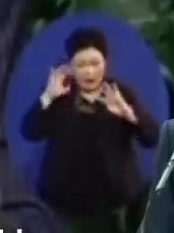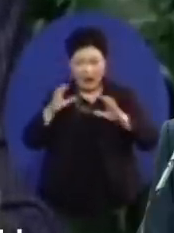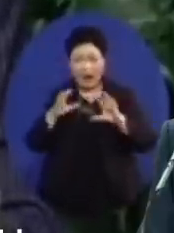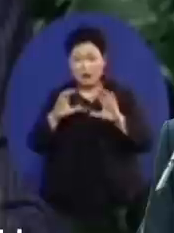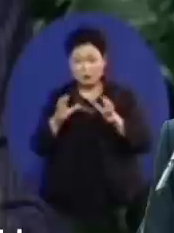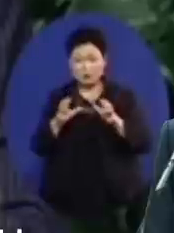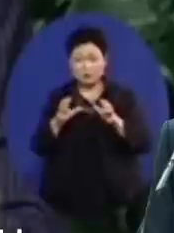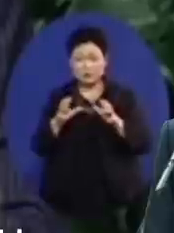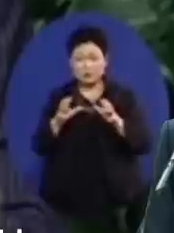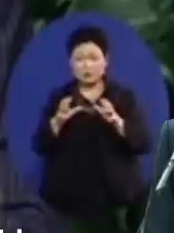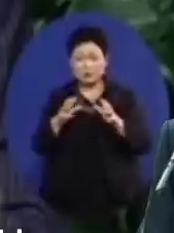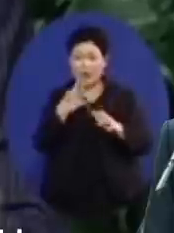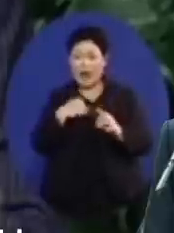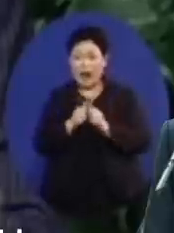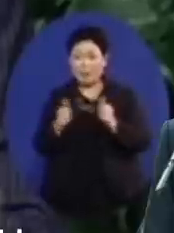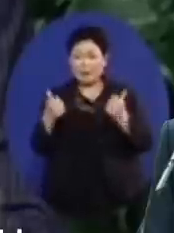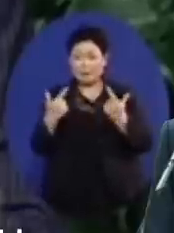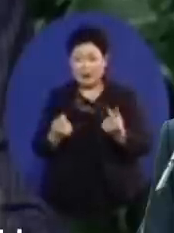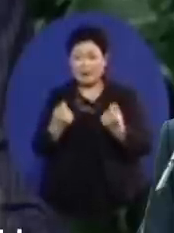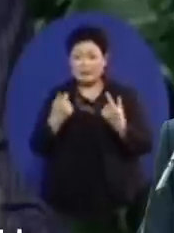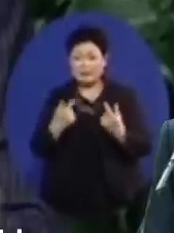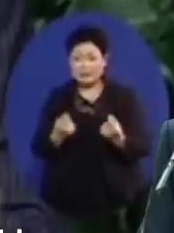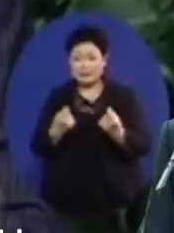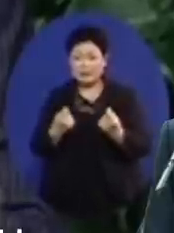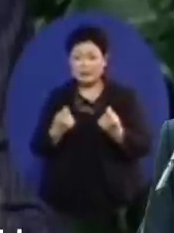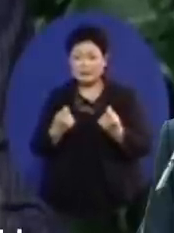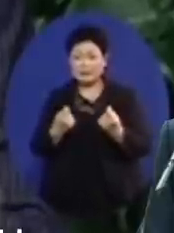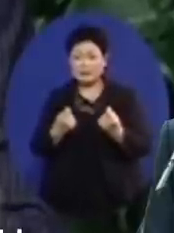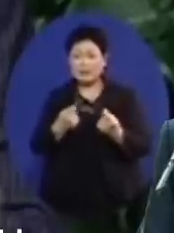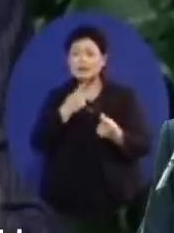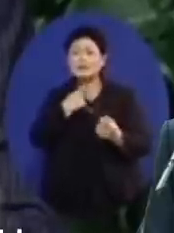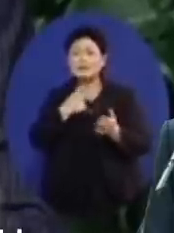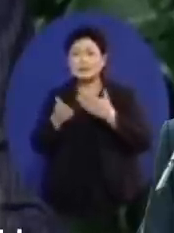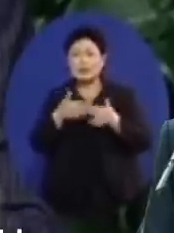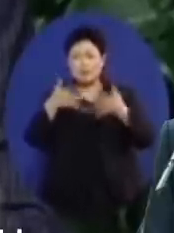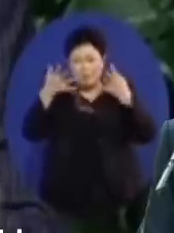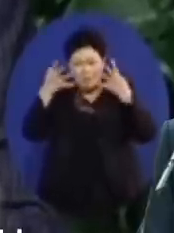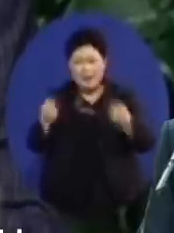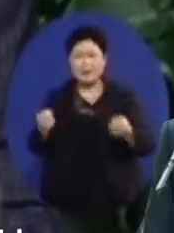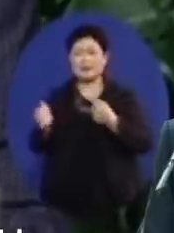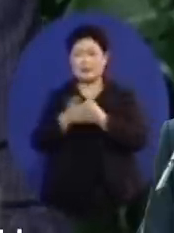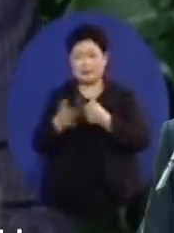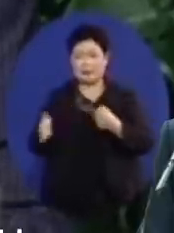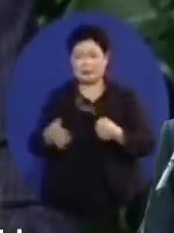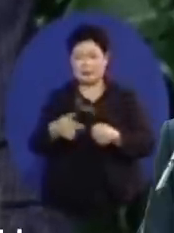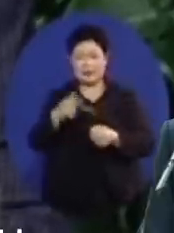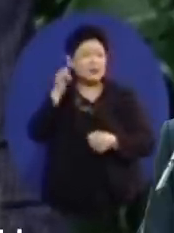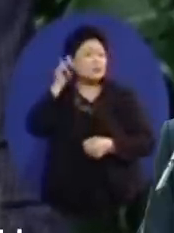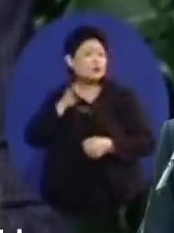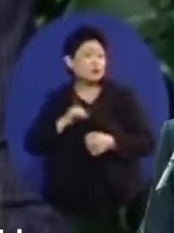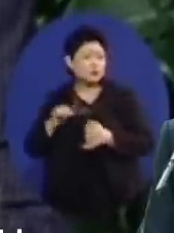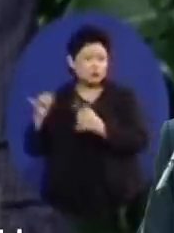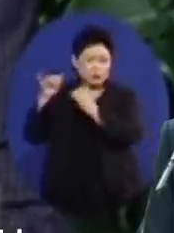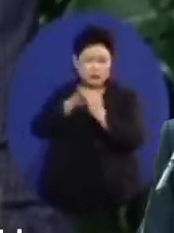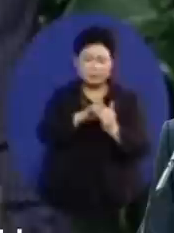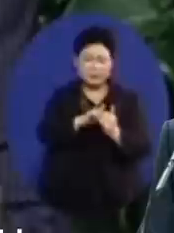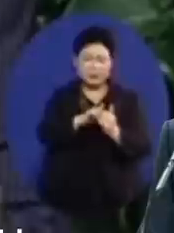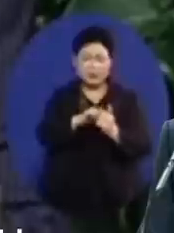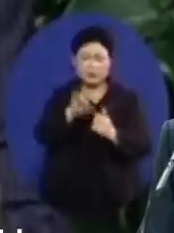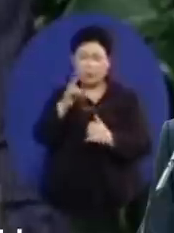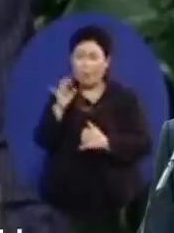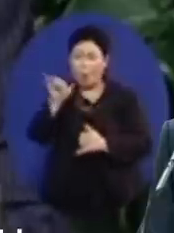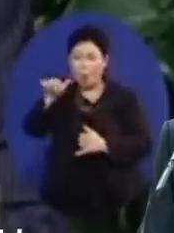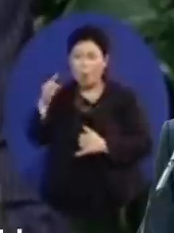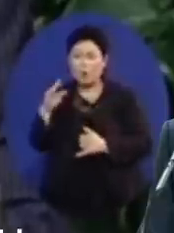한국은 아브라함과 같은 체험을 많이 했기 때문인 것입니다. 중국의 침략을 당하고 몽고의